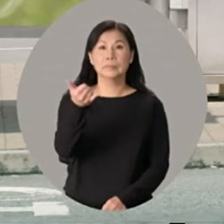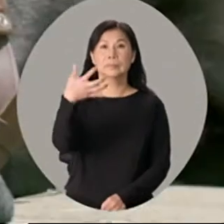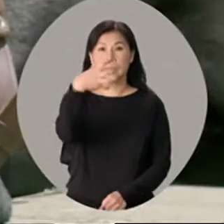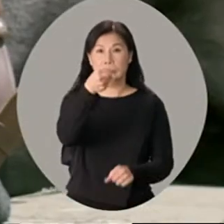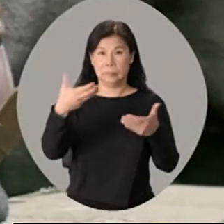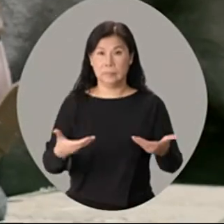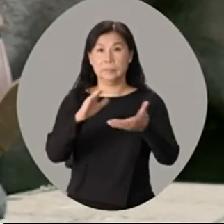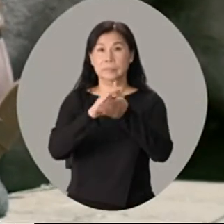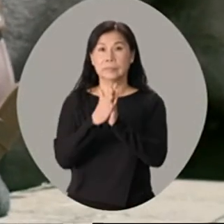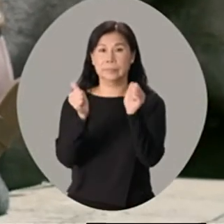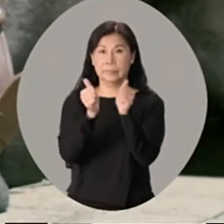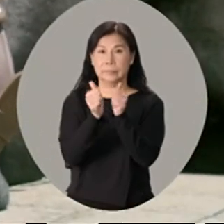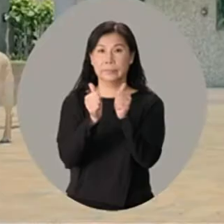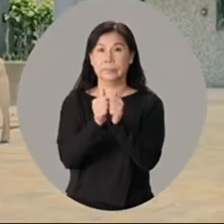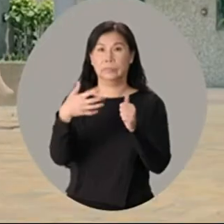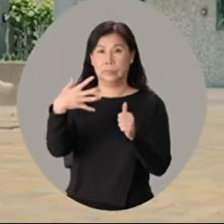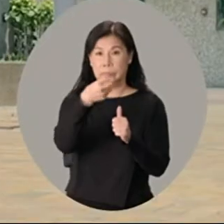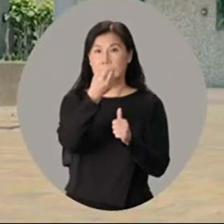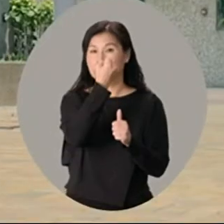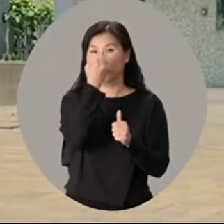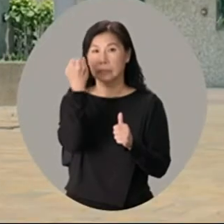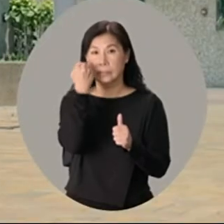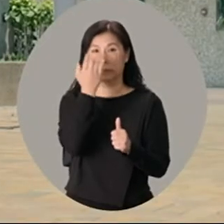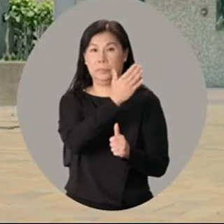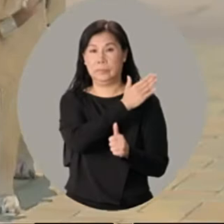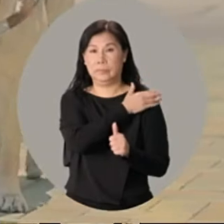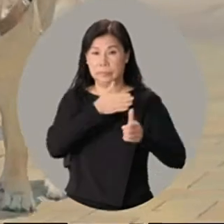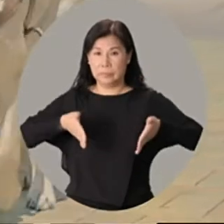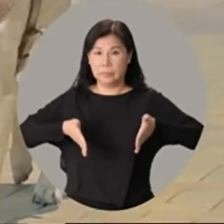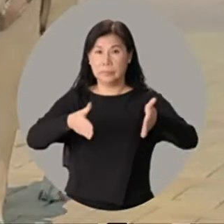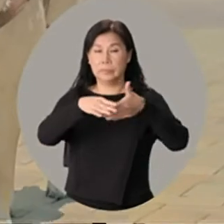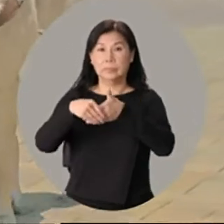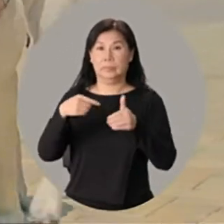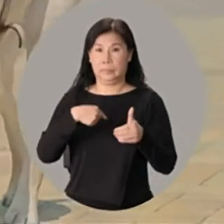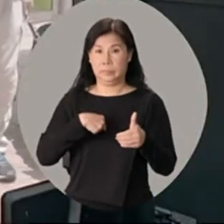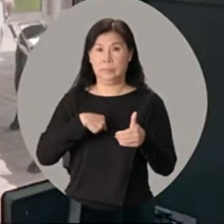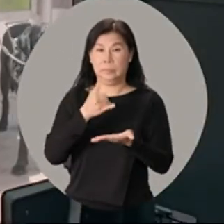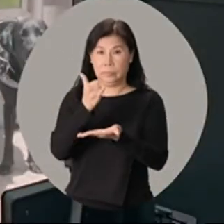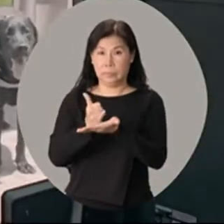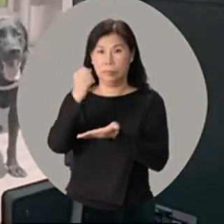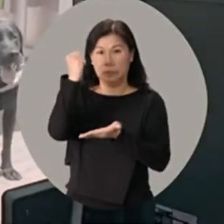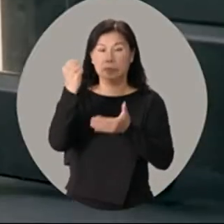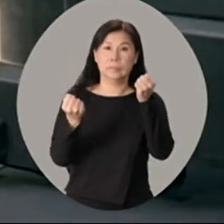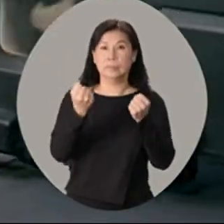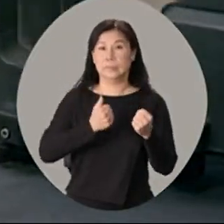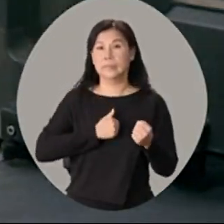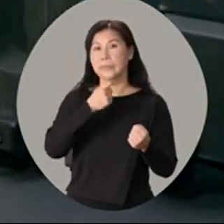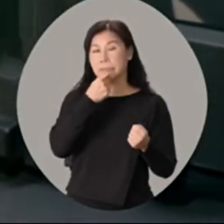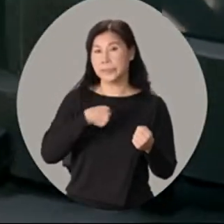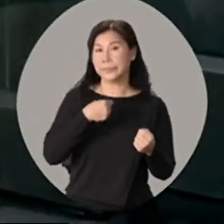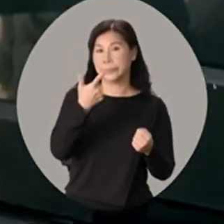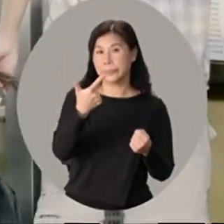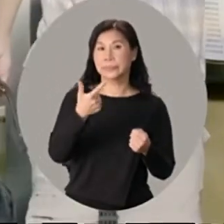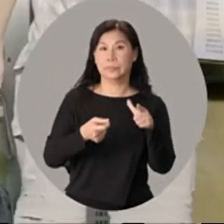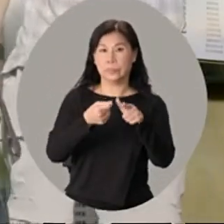出街啦！今日主人约咗朋友啊。 主人系视障人士，由我带路噶。 搭车啦，司机好欢迎我